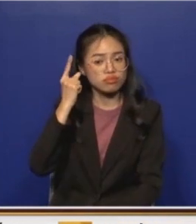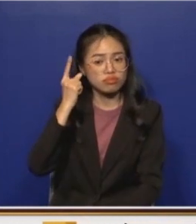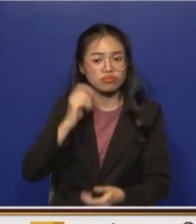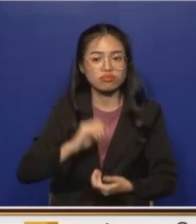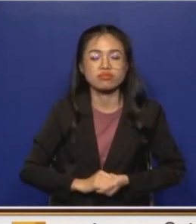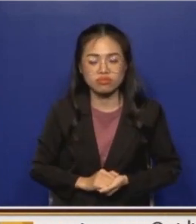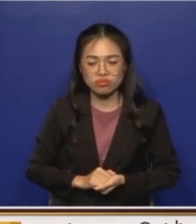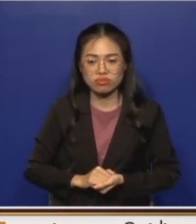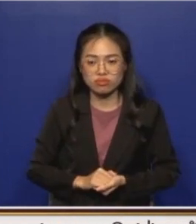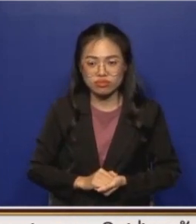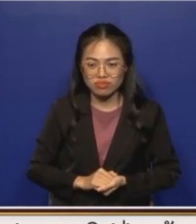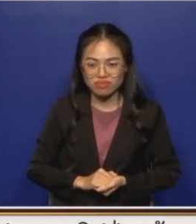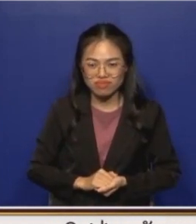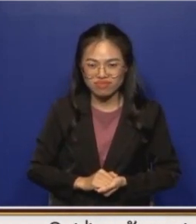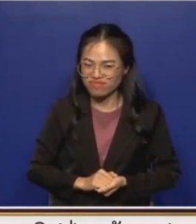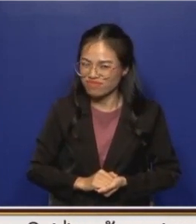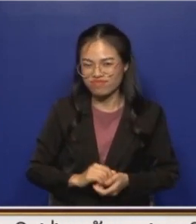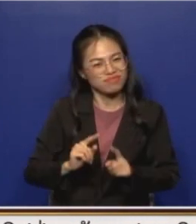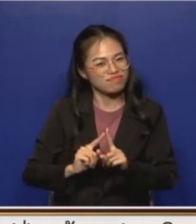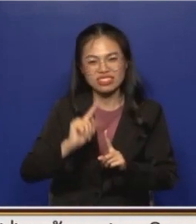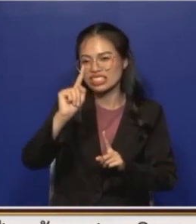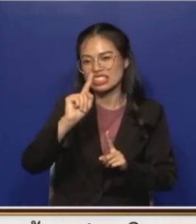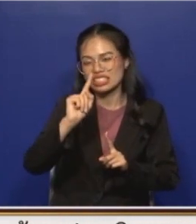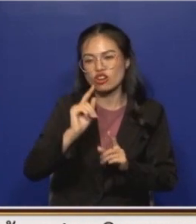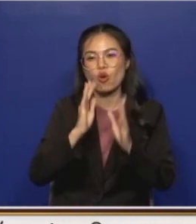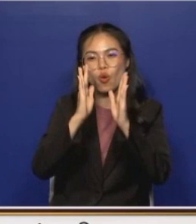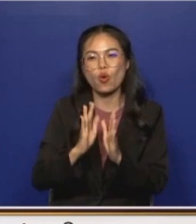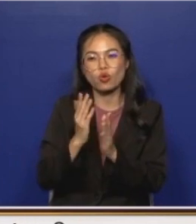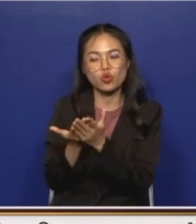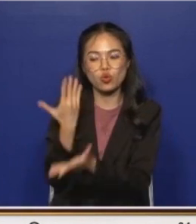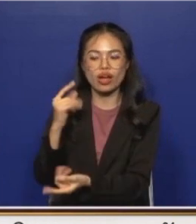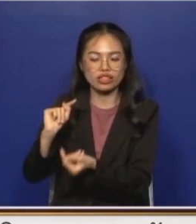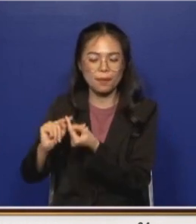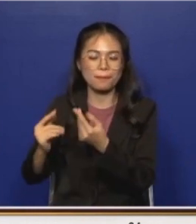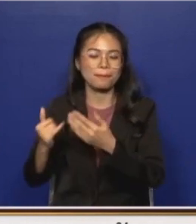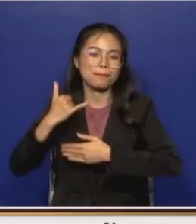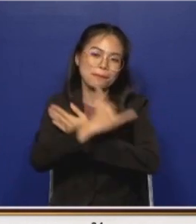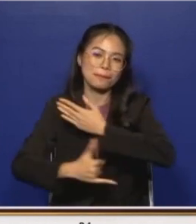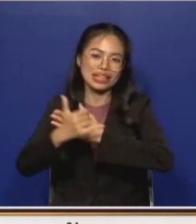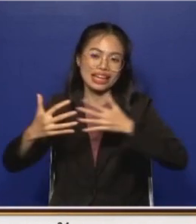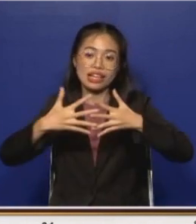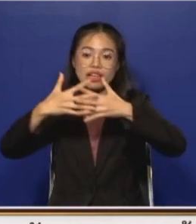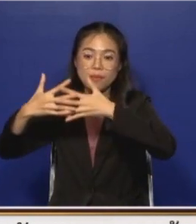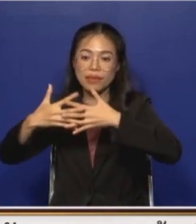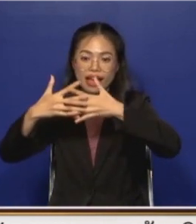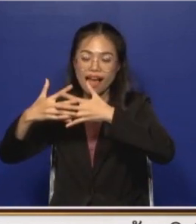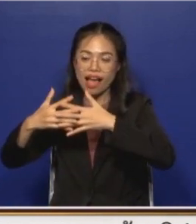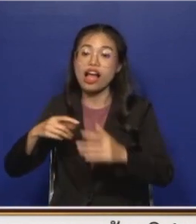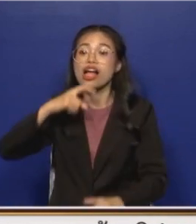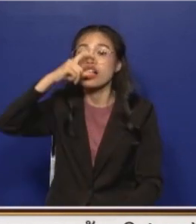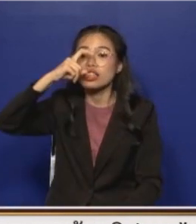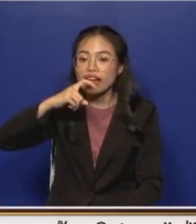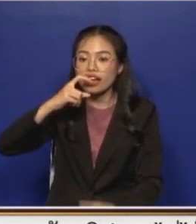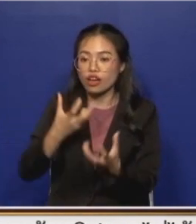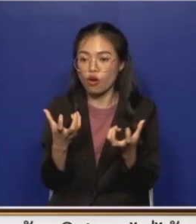ยักษ์ใหญ่อันดับหนึ่งที่รวยที่สุดในโลกเนี่ยคืออเมริกันฮะไทยส่งออกสินค้าไปขายอเมริกาเนี่ยเป็นอันดับ